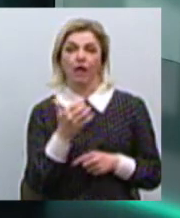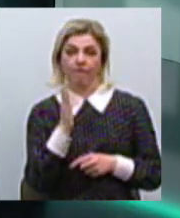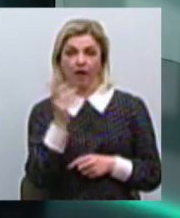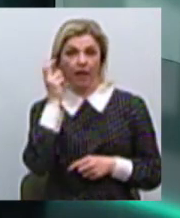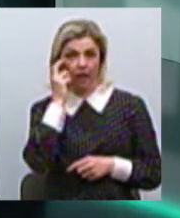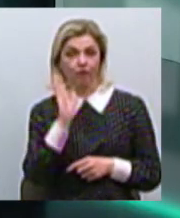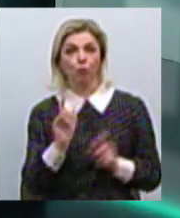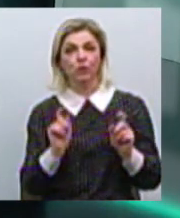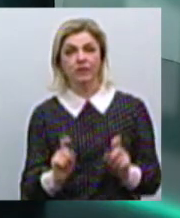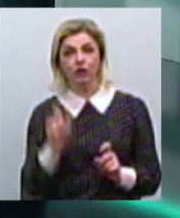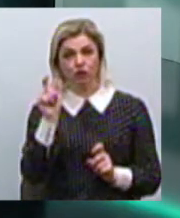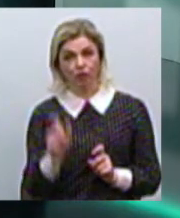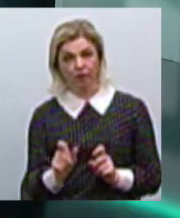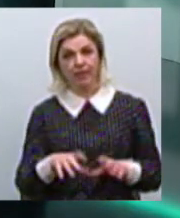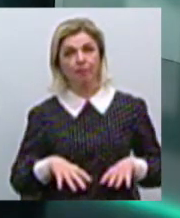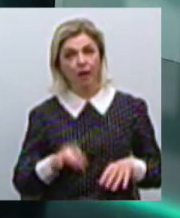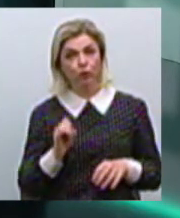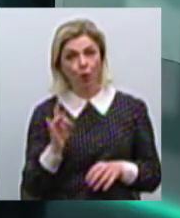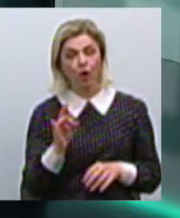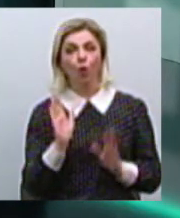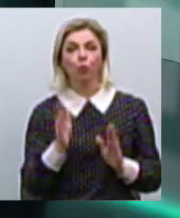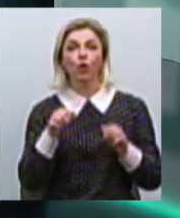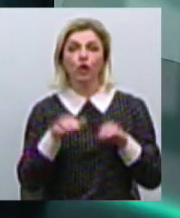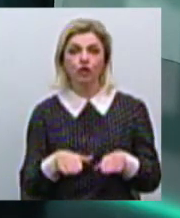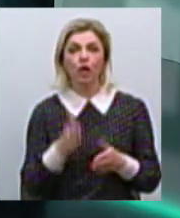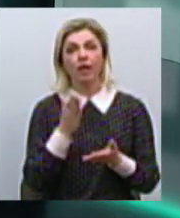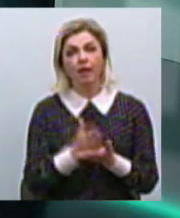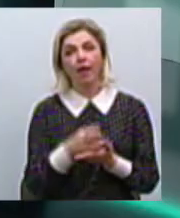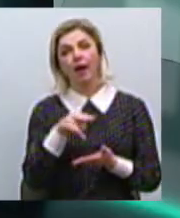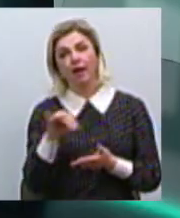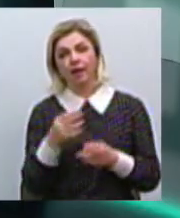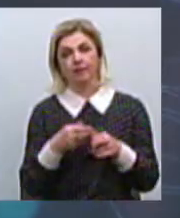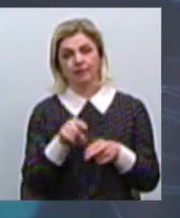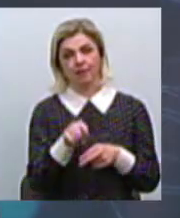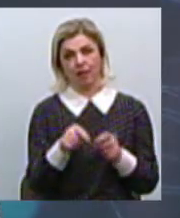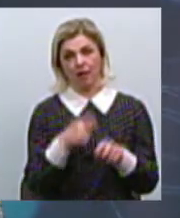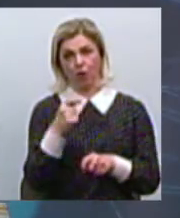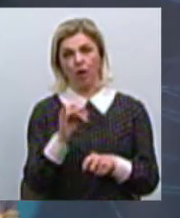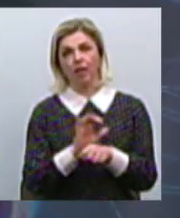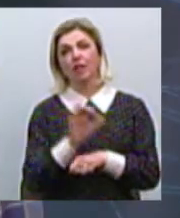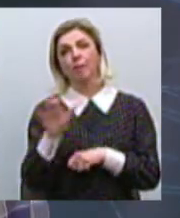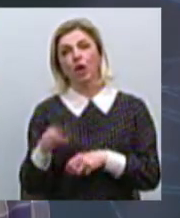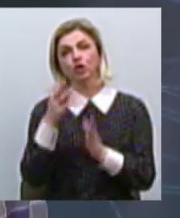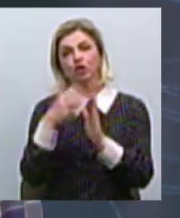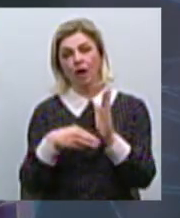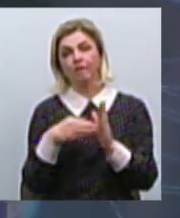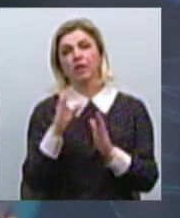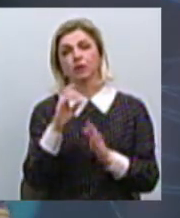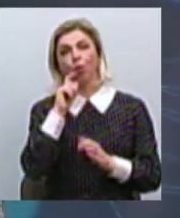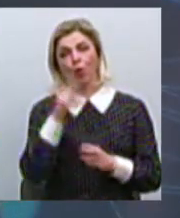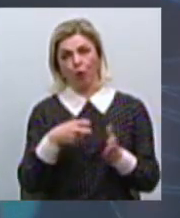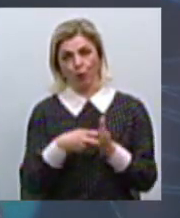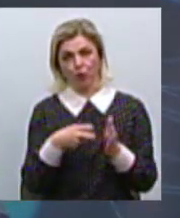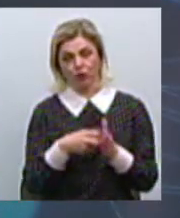сидіти людина-інспектор, який буде вирішувати, чи є це порушенням, чи ні, і направляти штрафи за допомогою Укрпошти.